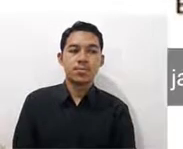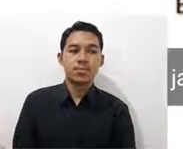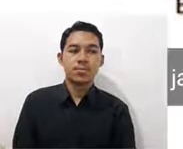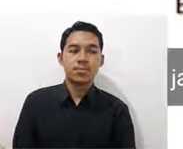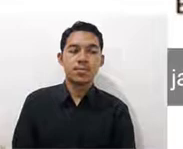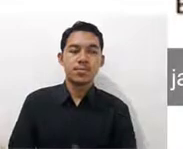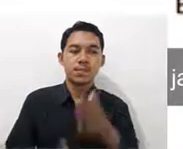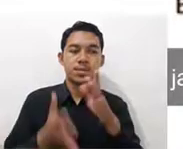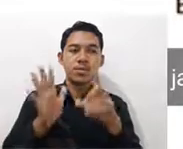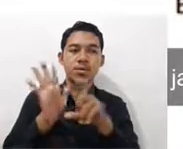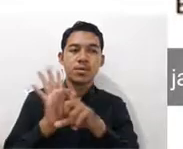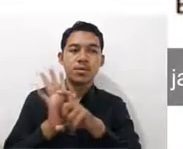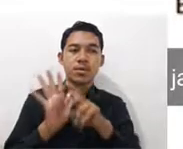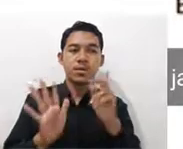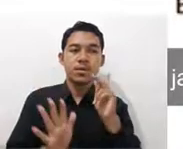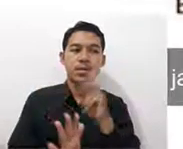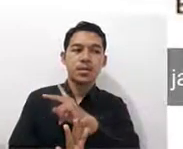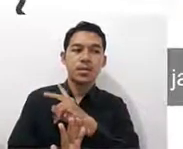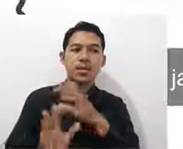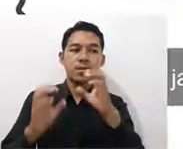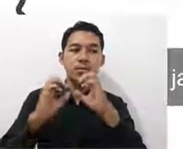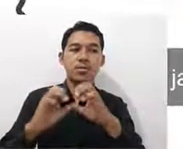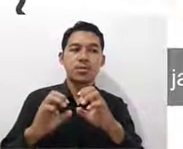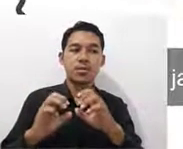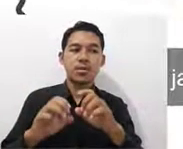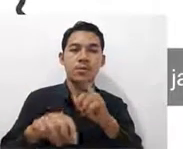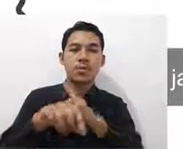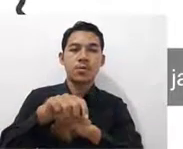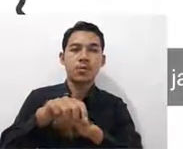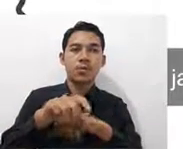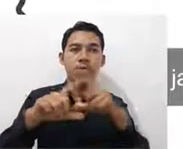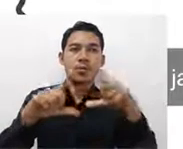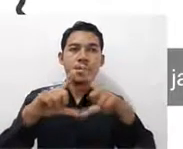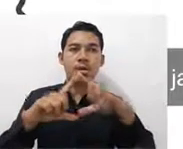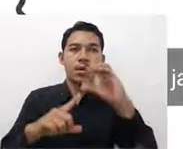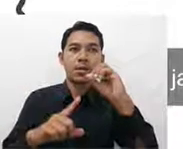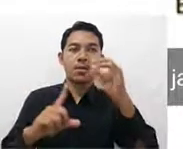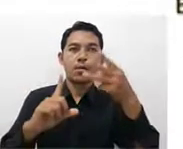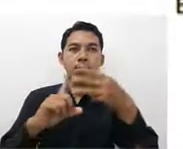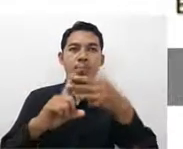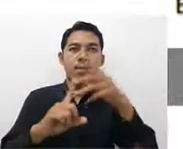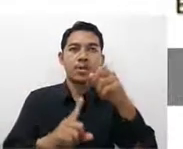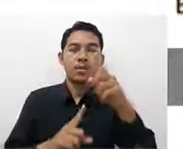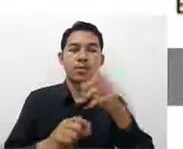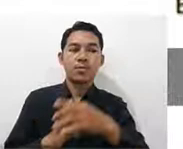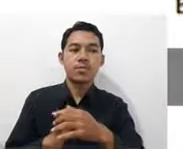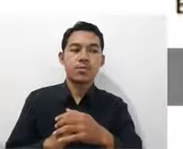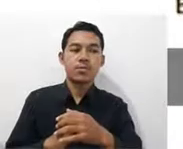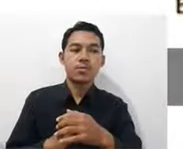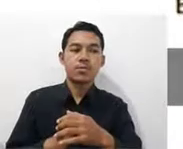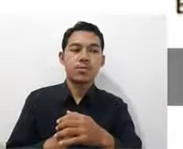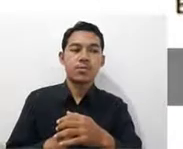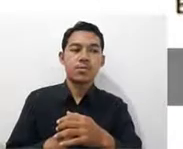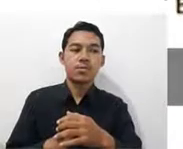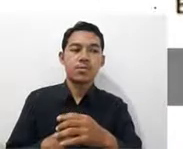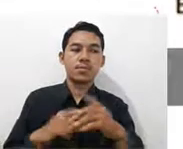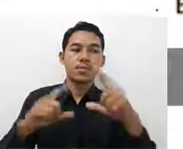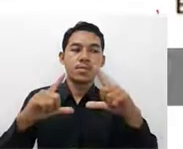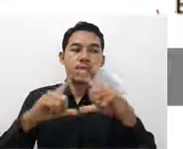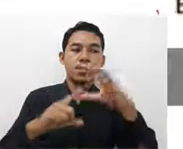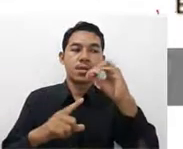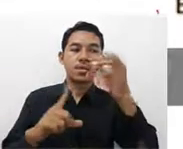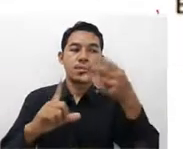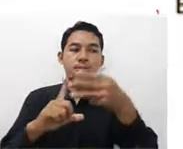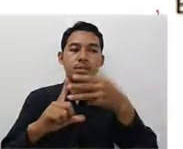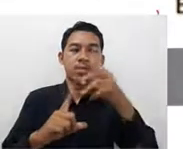Jadi misalnya kita coba ya, saat A nya 0, B nya 1, kita coba, berarti A nya 0, B